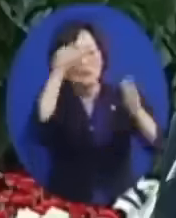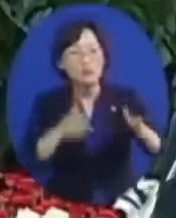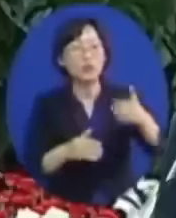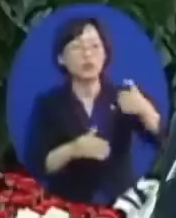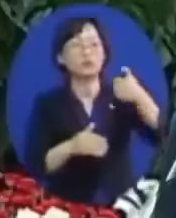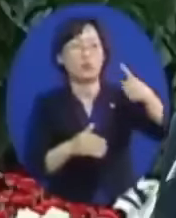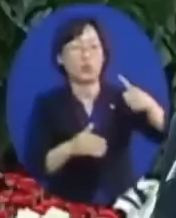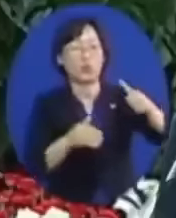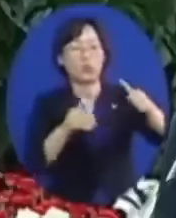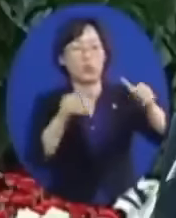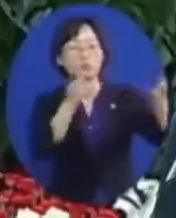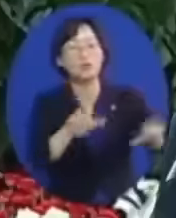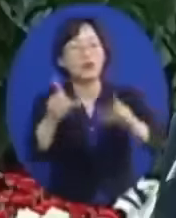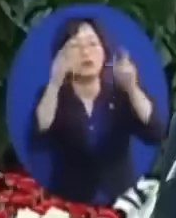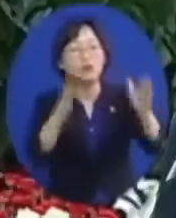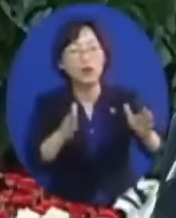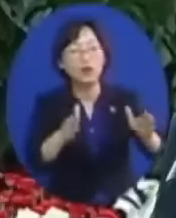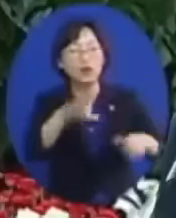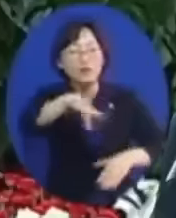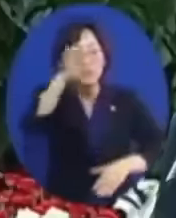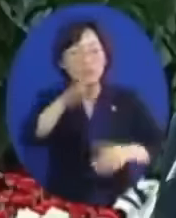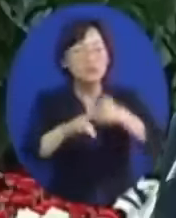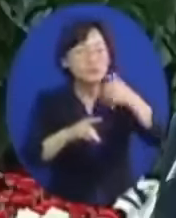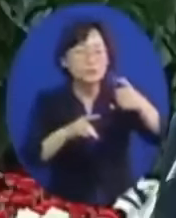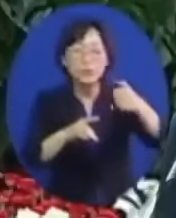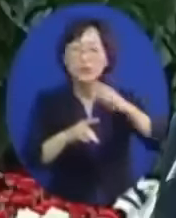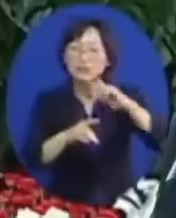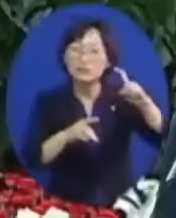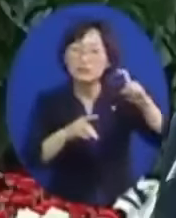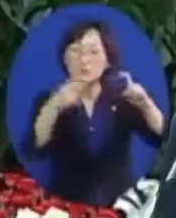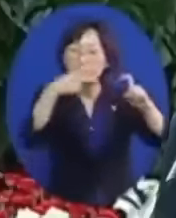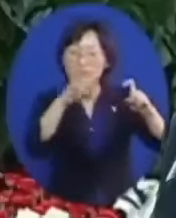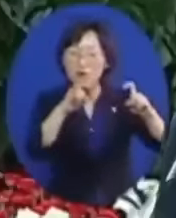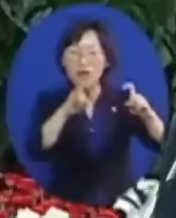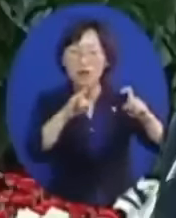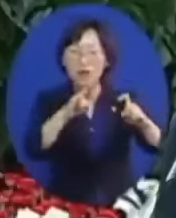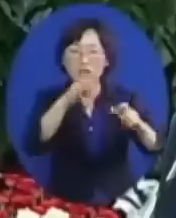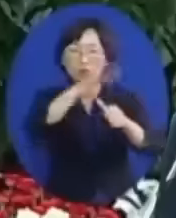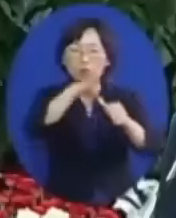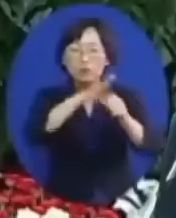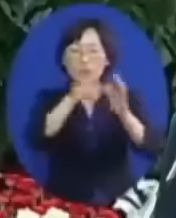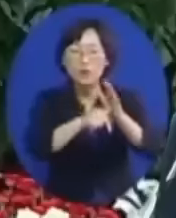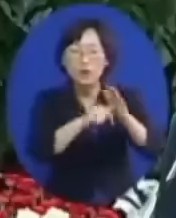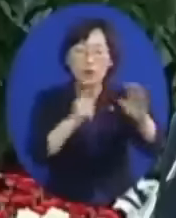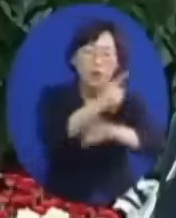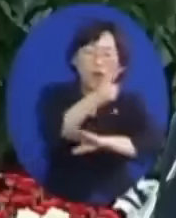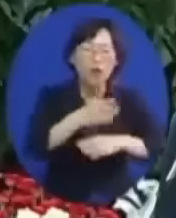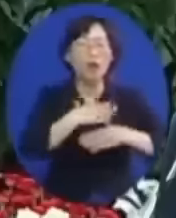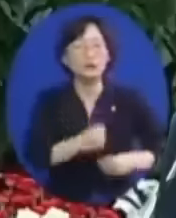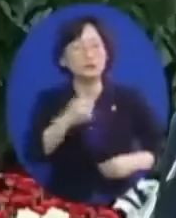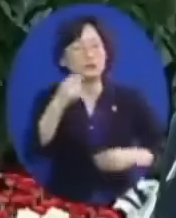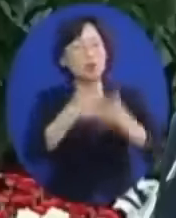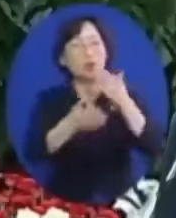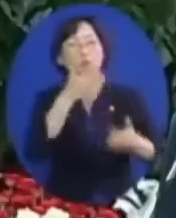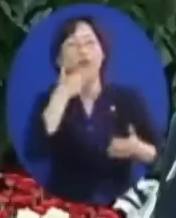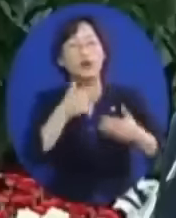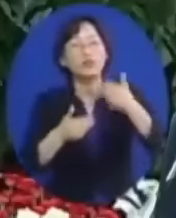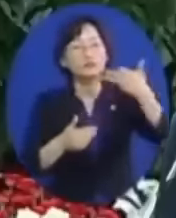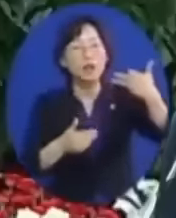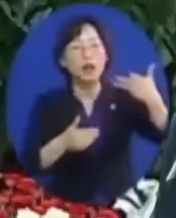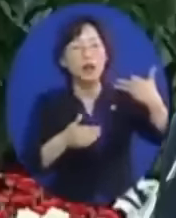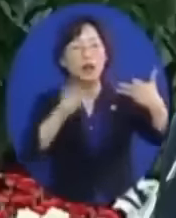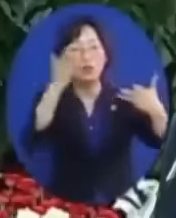동안 최초의 15년간의 소년기를 제외하고는 안식을 경험하지 못했다. 안식을 알지 못하고 살아왔다. 18세 된